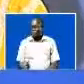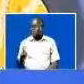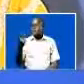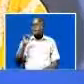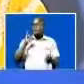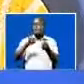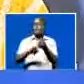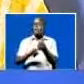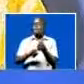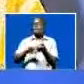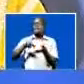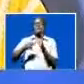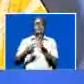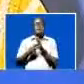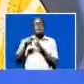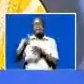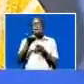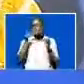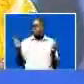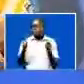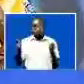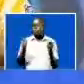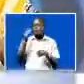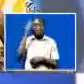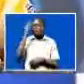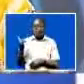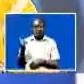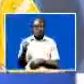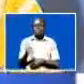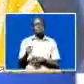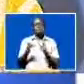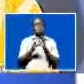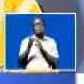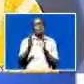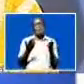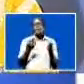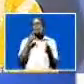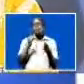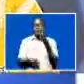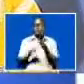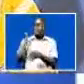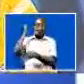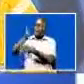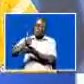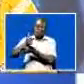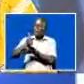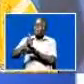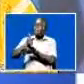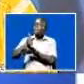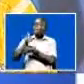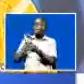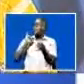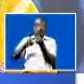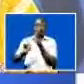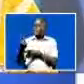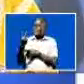pili ni kama umejiolea uchawi. Ndio maana hata katika Biblia mke wa Ibrahimu mama ke Ishmaeli hakuandikiwa urithi.